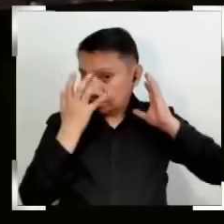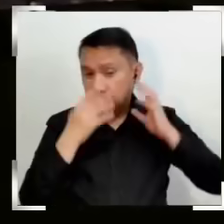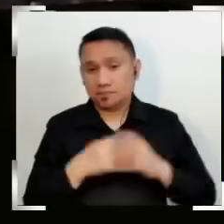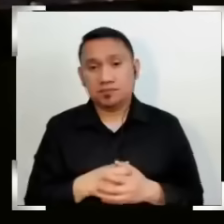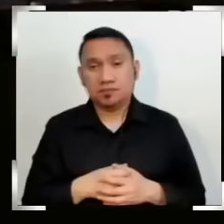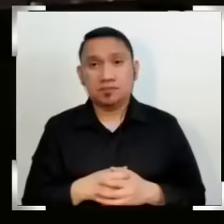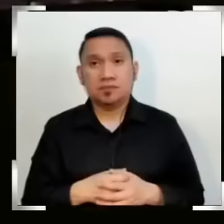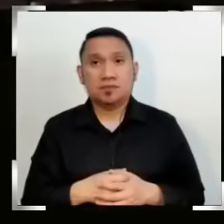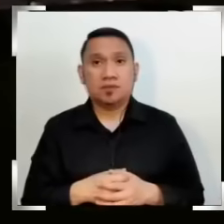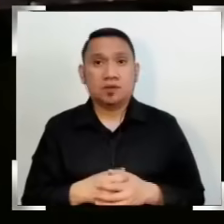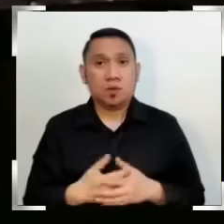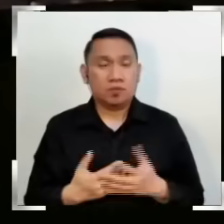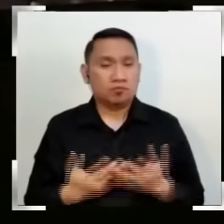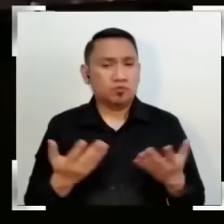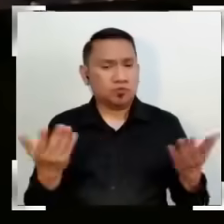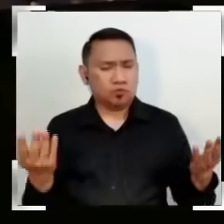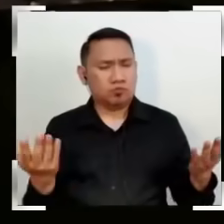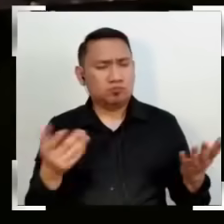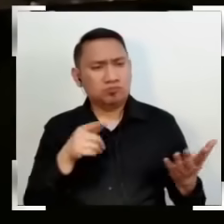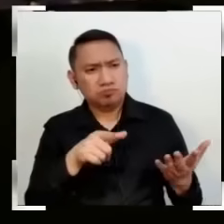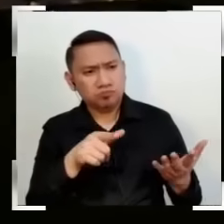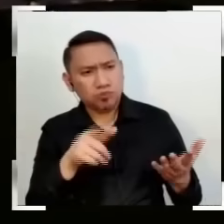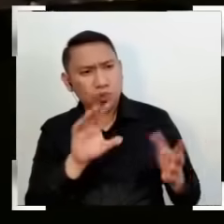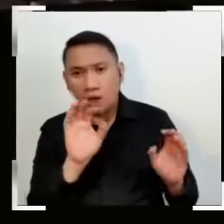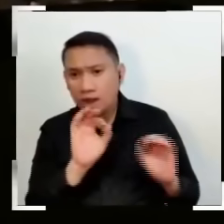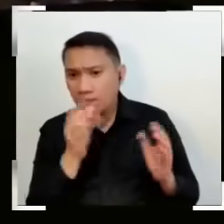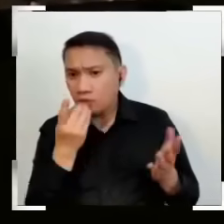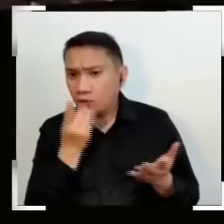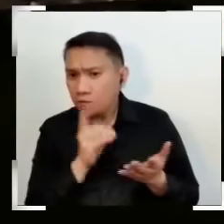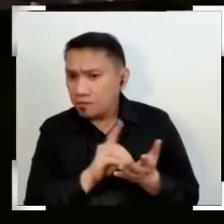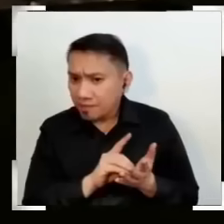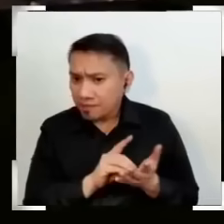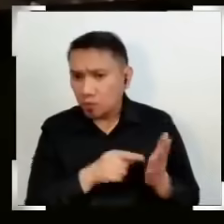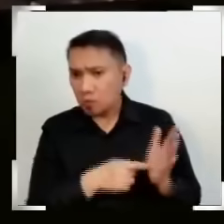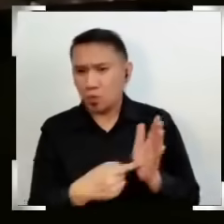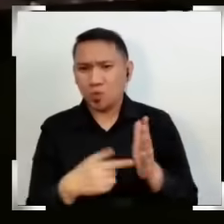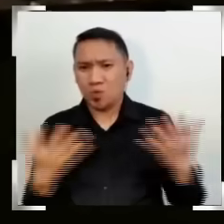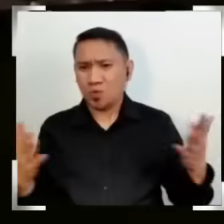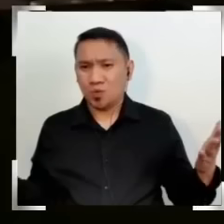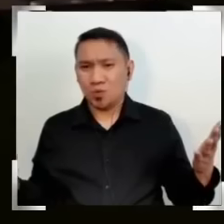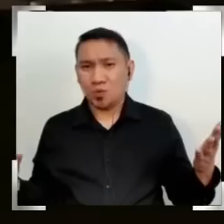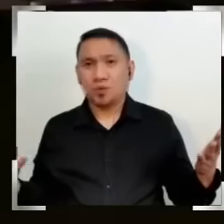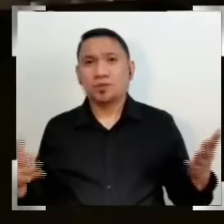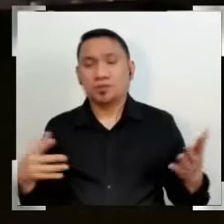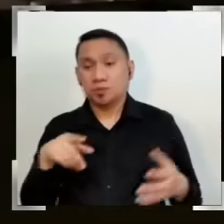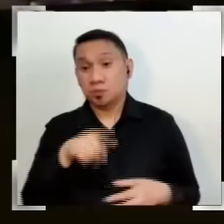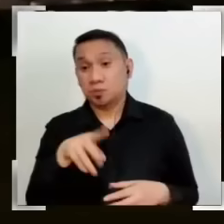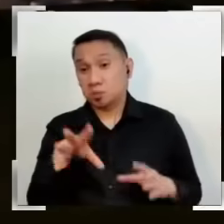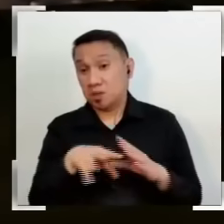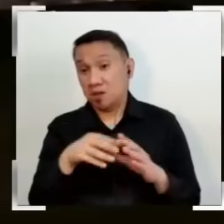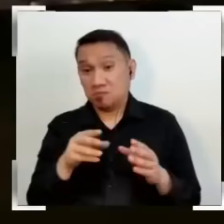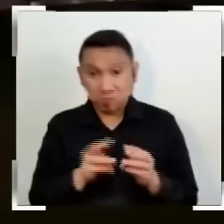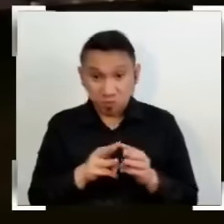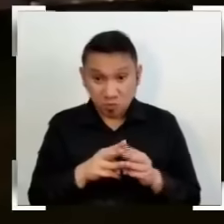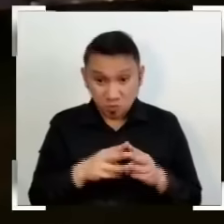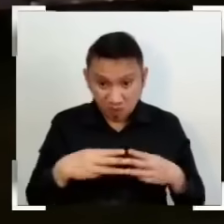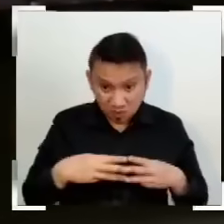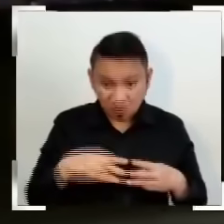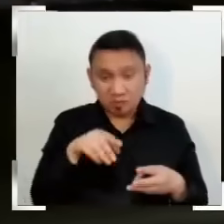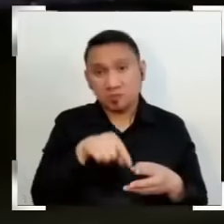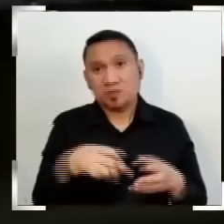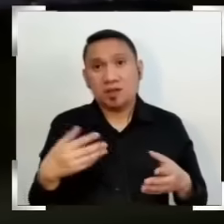palang dokumento ang mga ang motor niya, paglabas niya ng wallet niya, may lumabas na